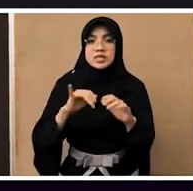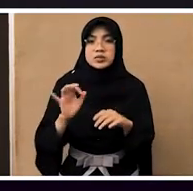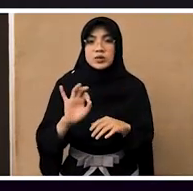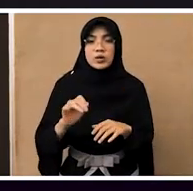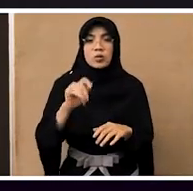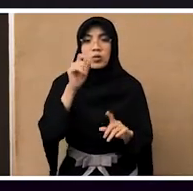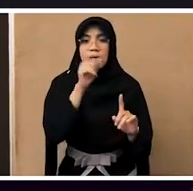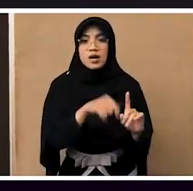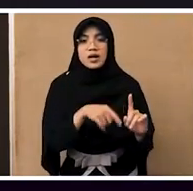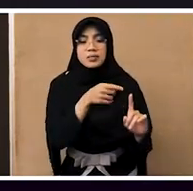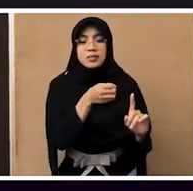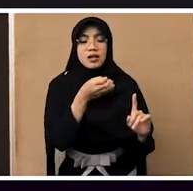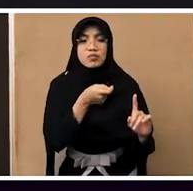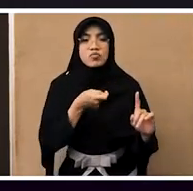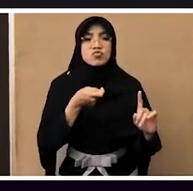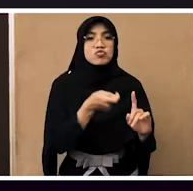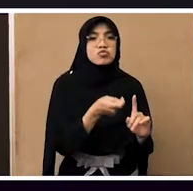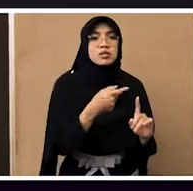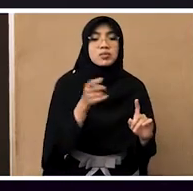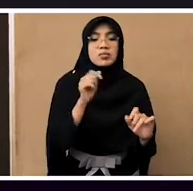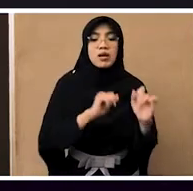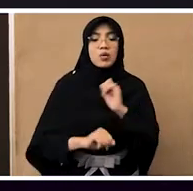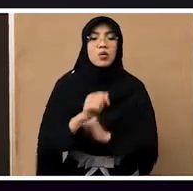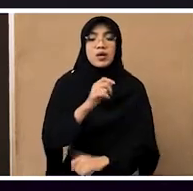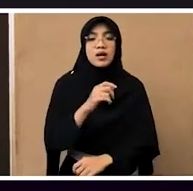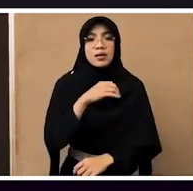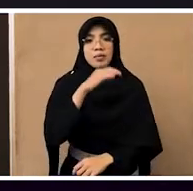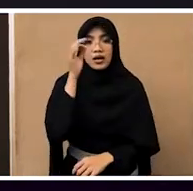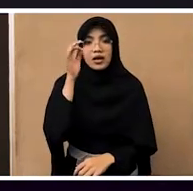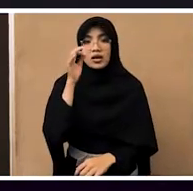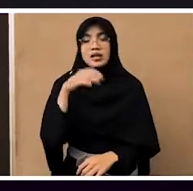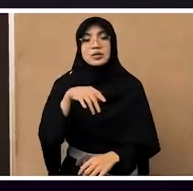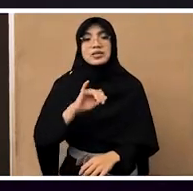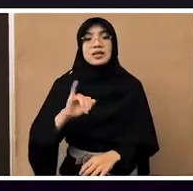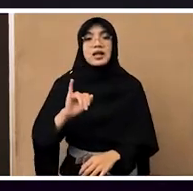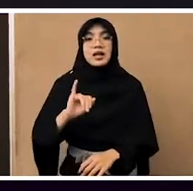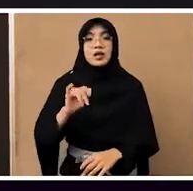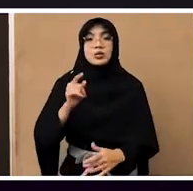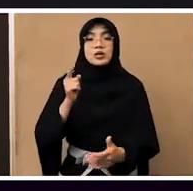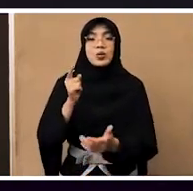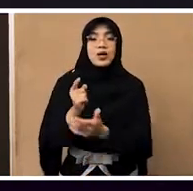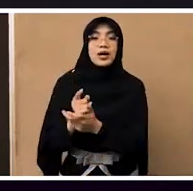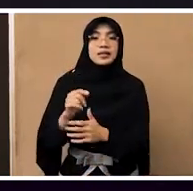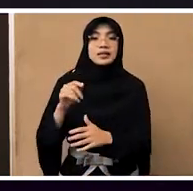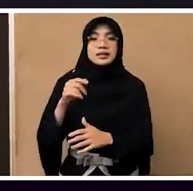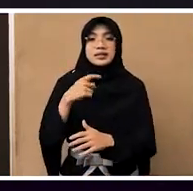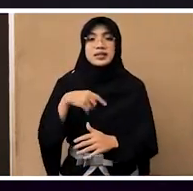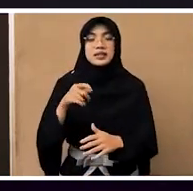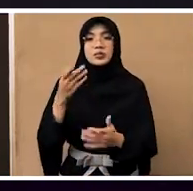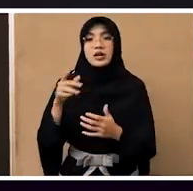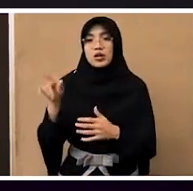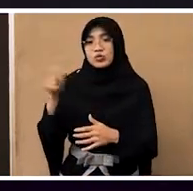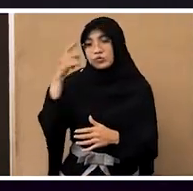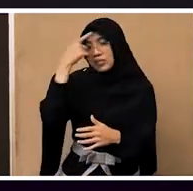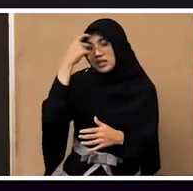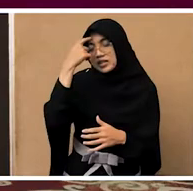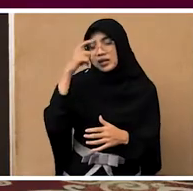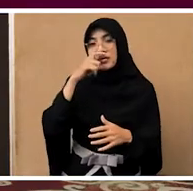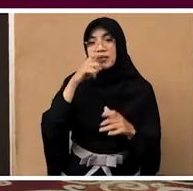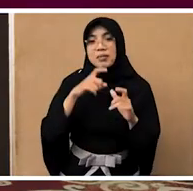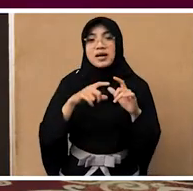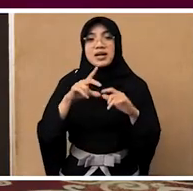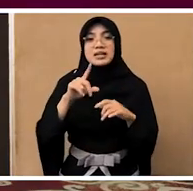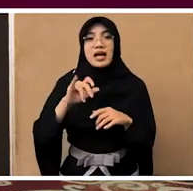mungkin orang dikatakan membunuh sementara dia tidak berbuat gitu loh Itu keliru itu Dawan Jaksa itu kan harus belajar sama Pak Sherly itu kan